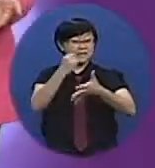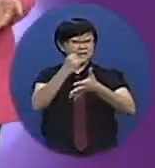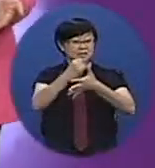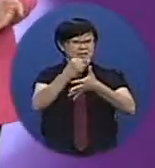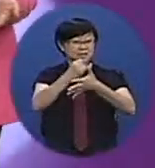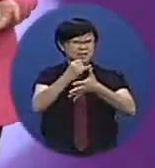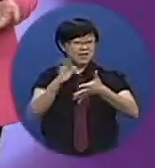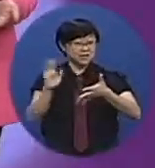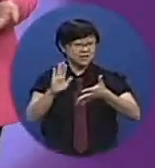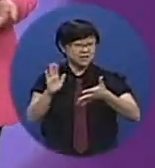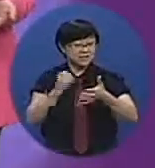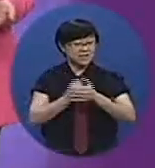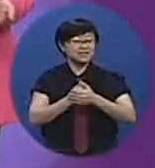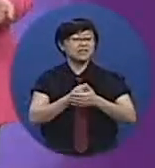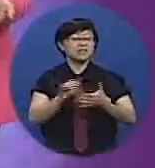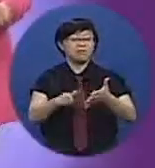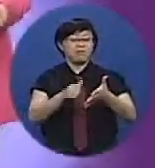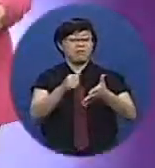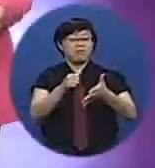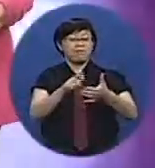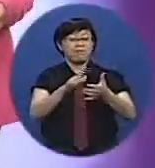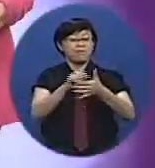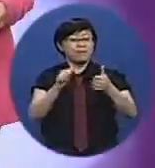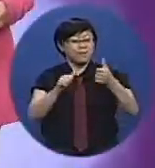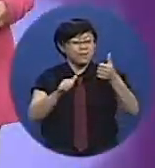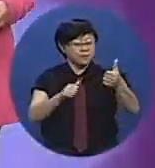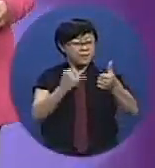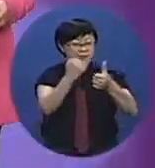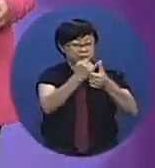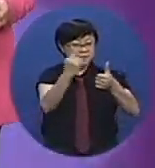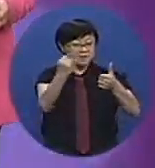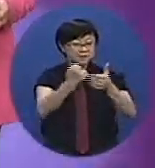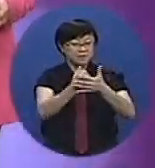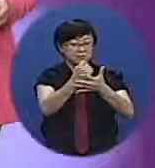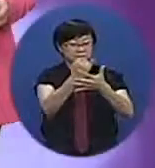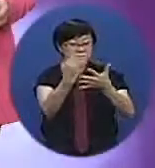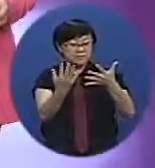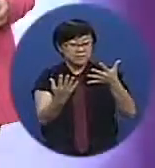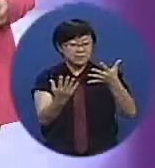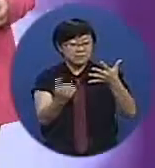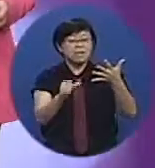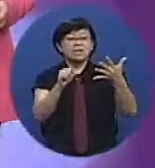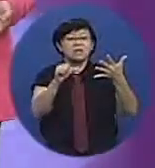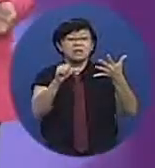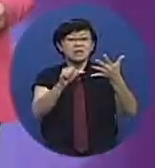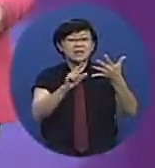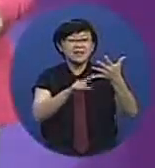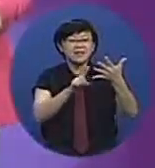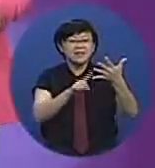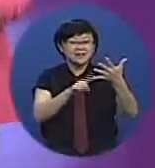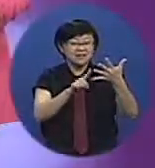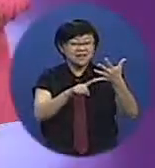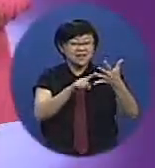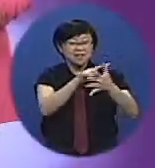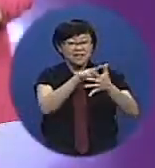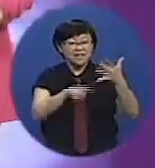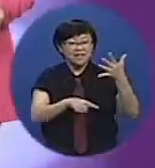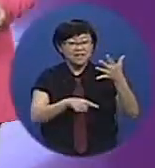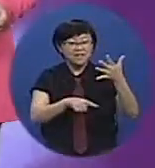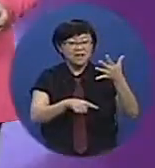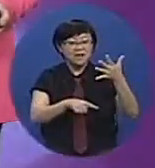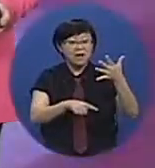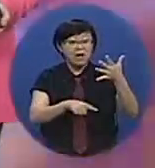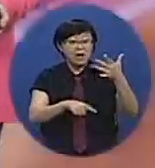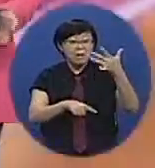만며느리는 아니신 네, 것 같고 아니죠. 몇 번째 네. 며느리세요? 며느리 주면 다섯 번째고요. 아, 형제가 많으신가 봐.